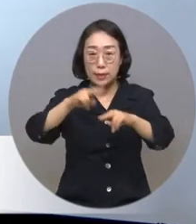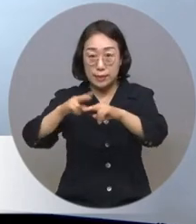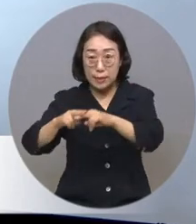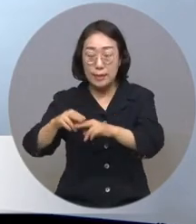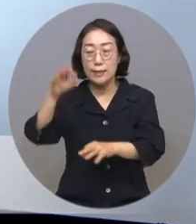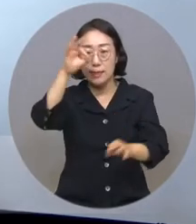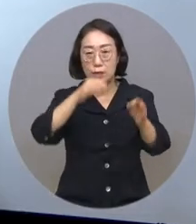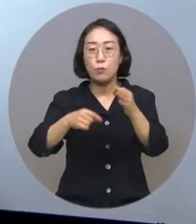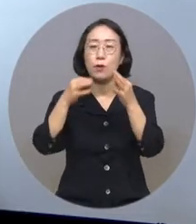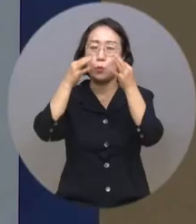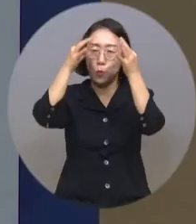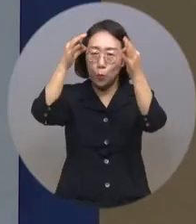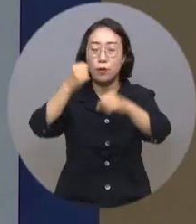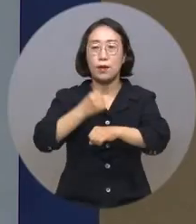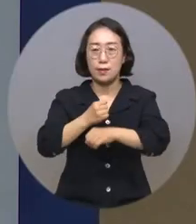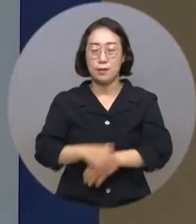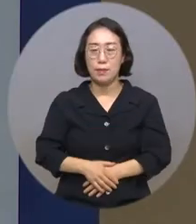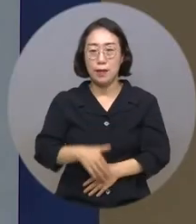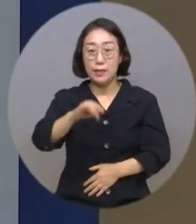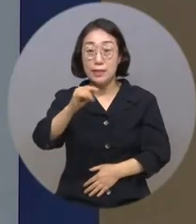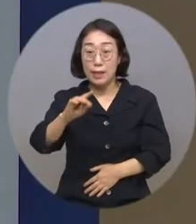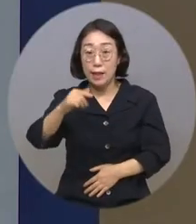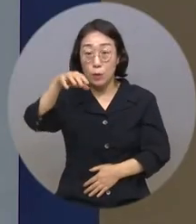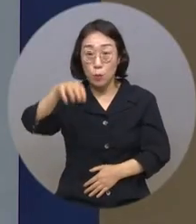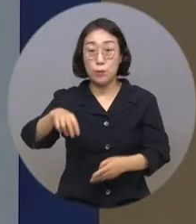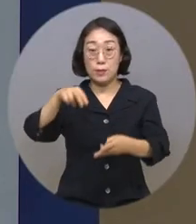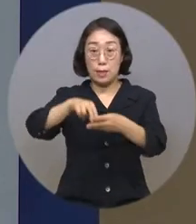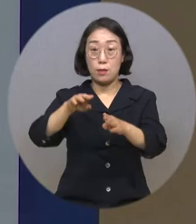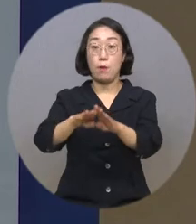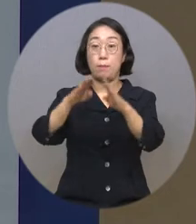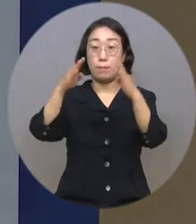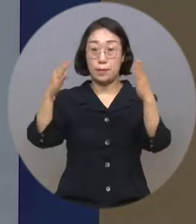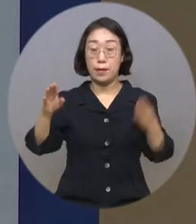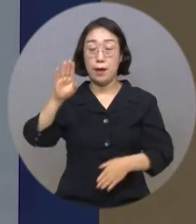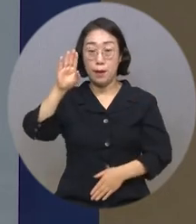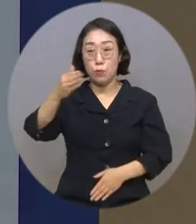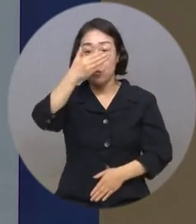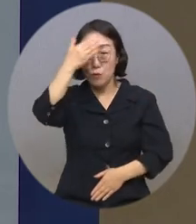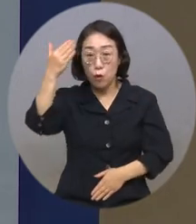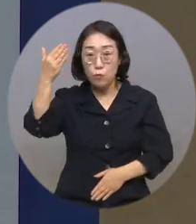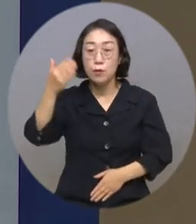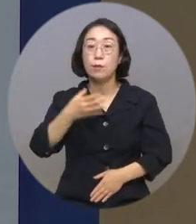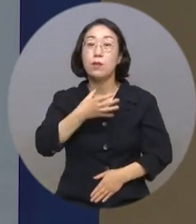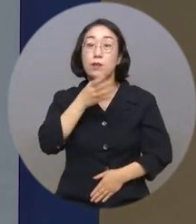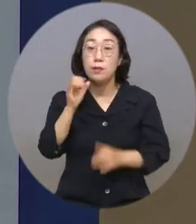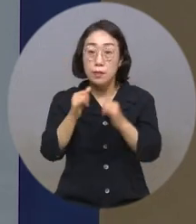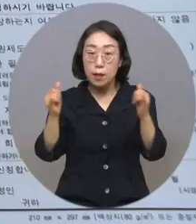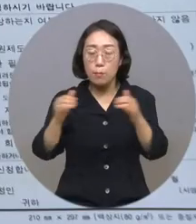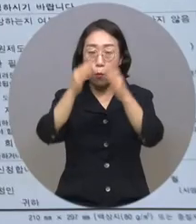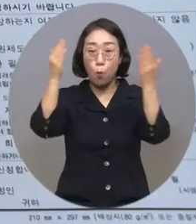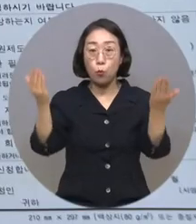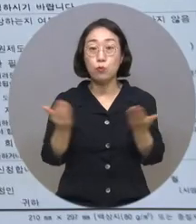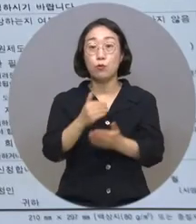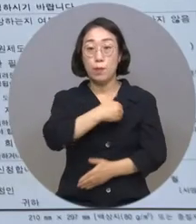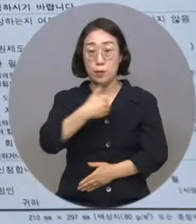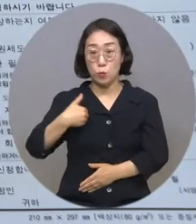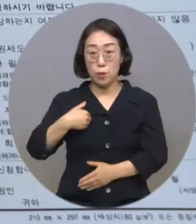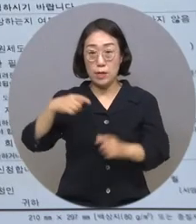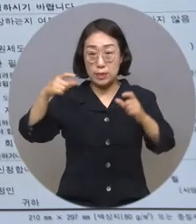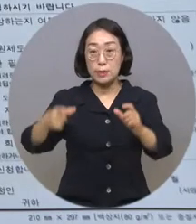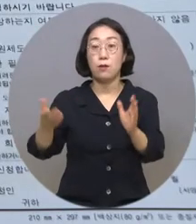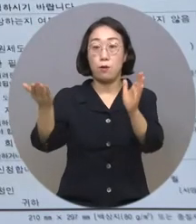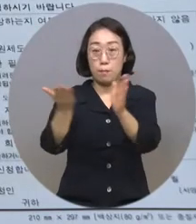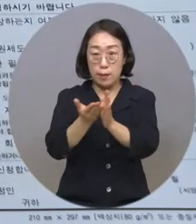다하도록 하겠습니다. 진안군 일자리센터의 개소로 앞으로 청년과 어르신 모두 만족하는 지역 맞춤형